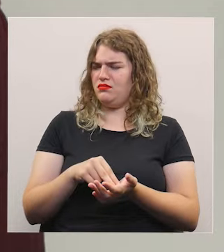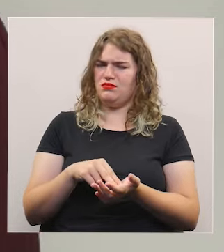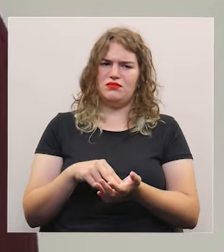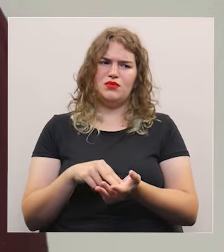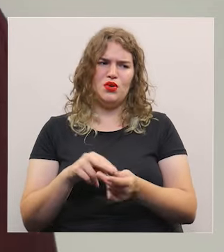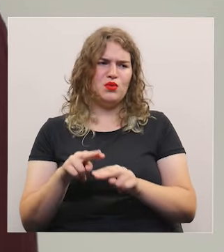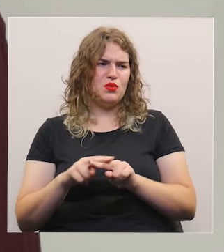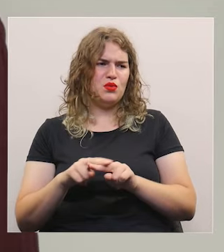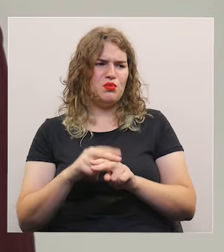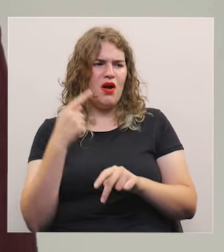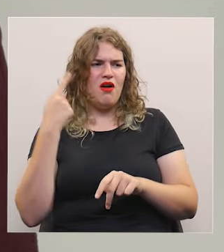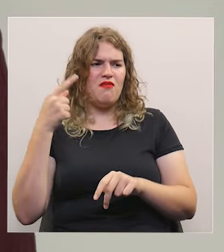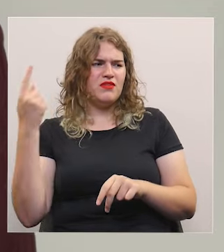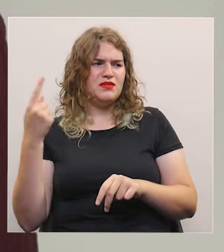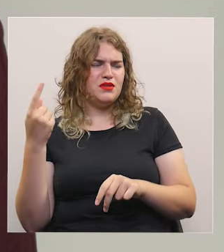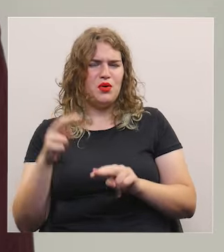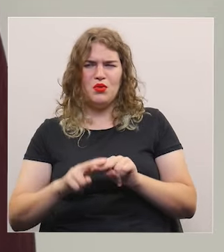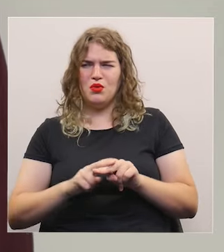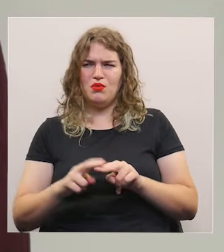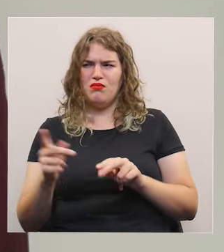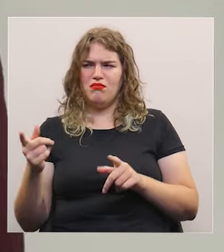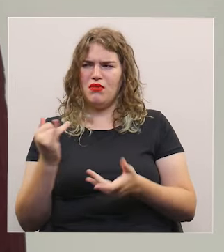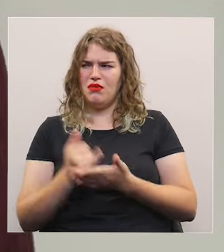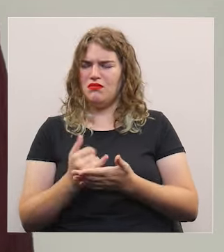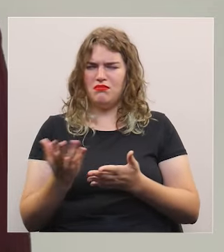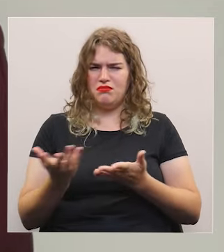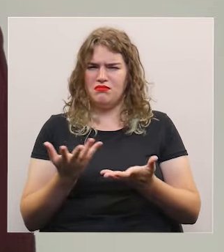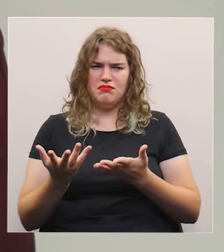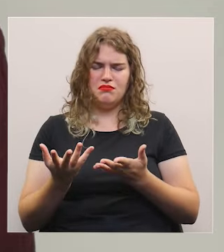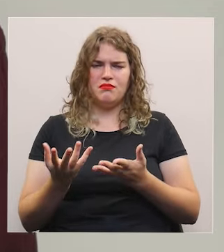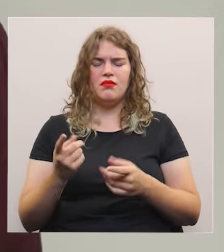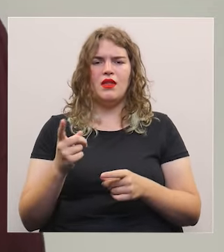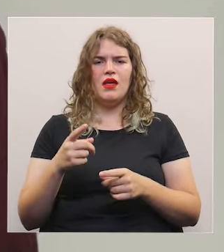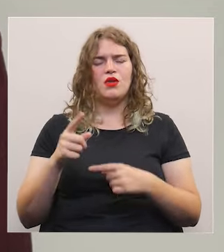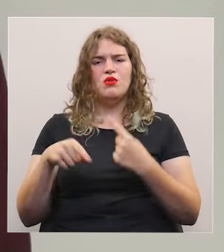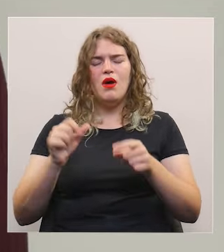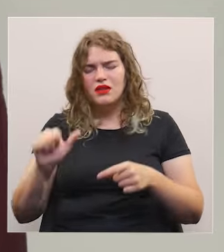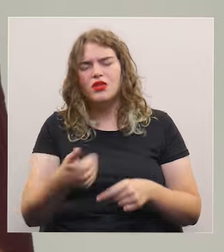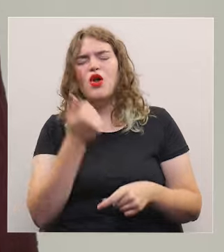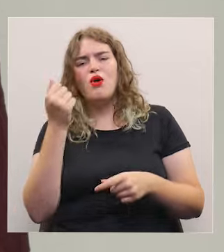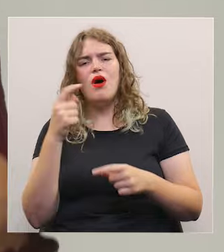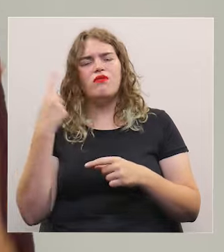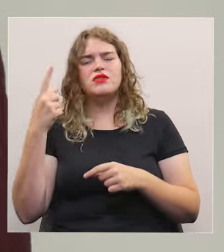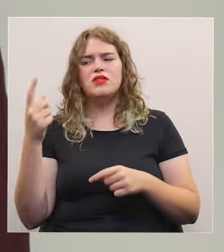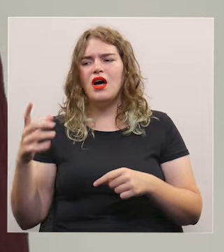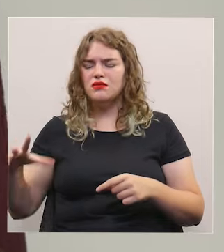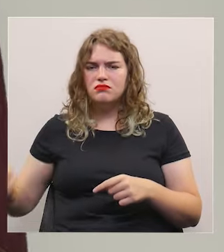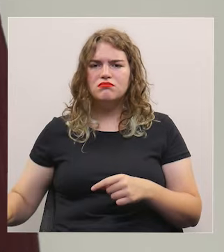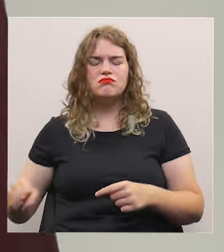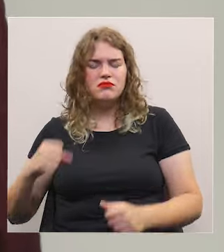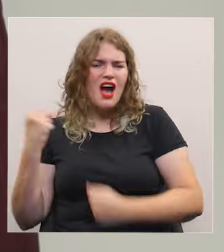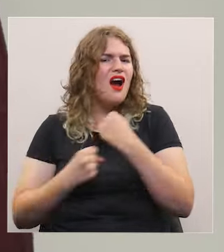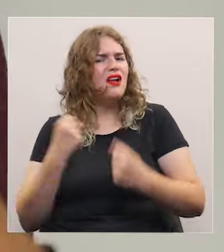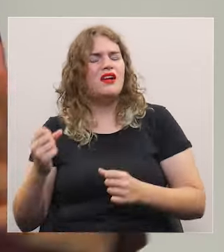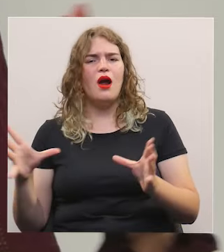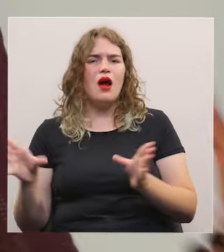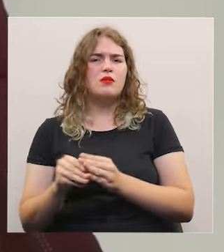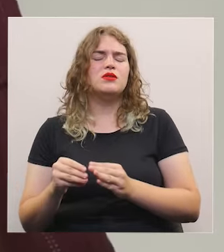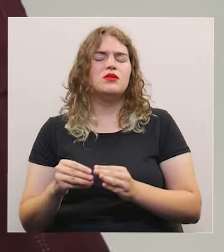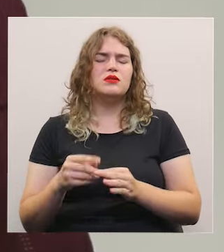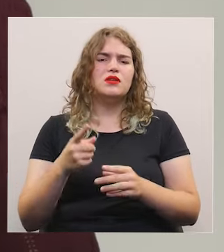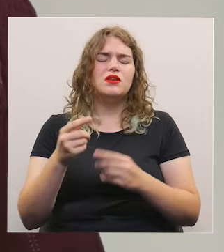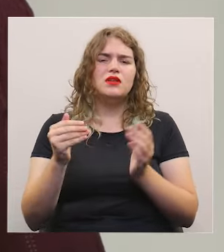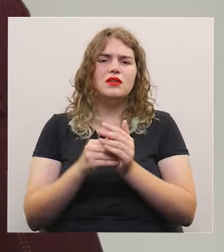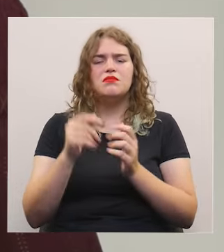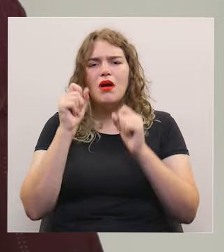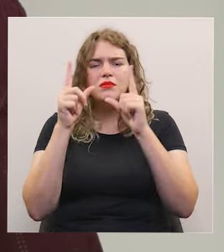știi, că am visat atât de frumos și m-a trezit. Și încă o dată am visat că alergam cu el de mână. Și chiar a doua zi dimineață, cum ne-am trezit, mi-a